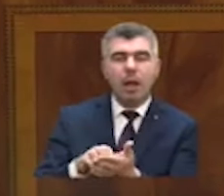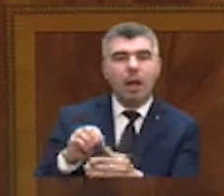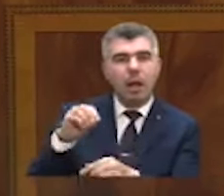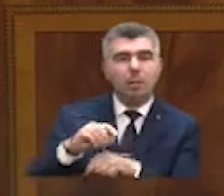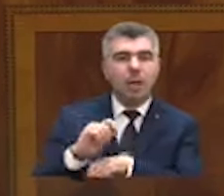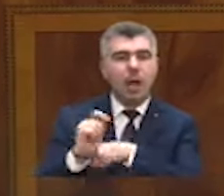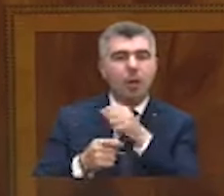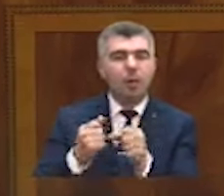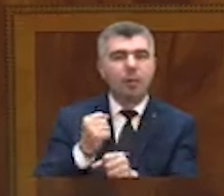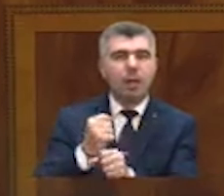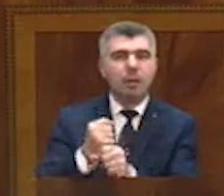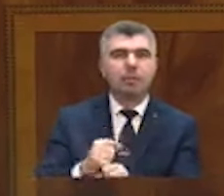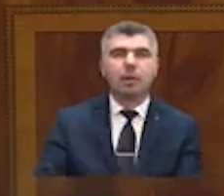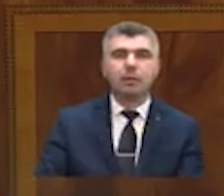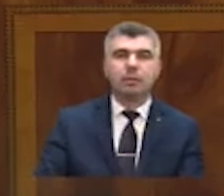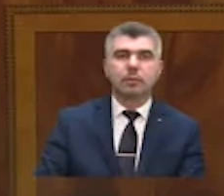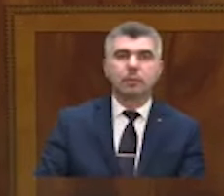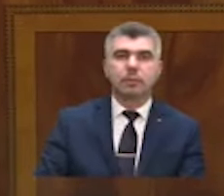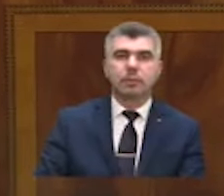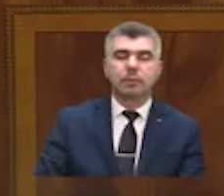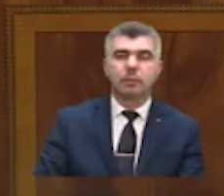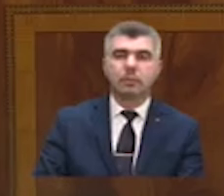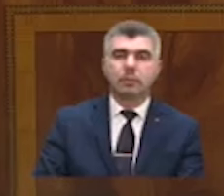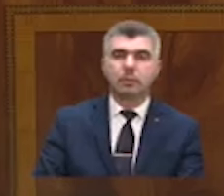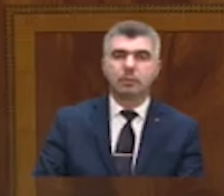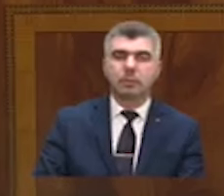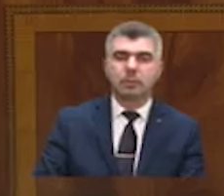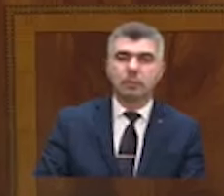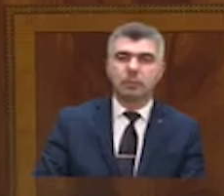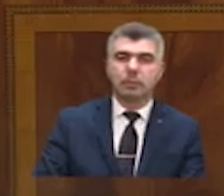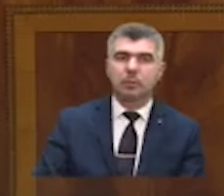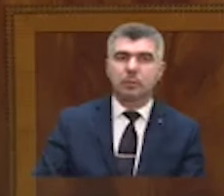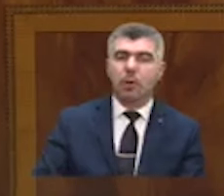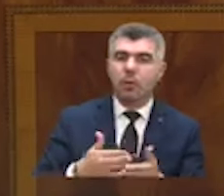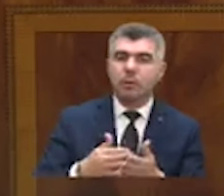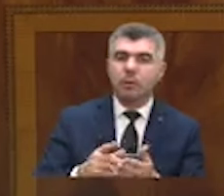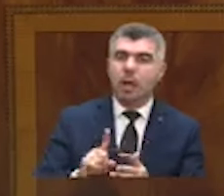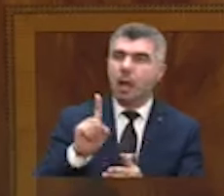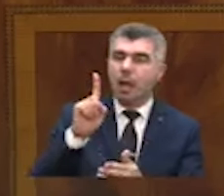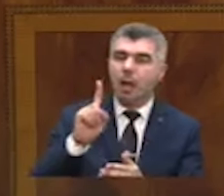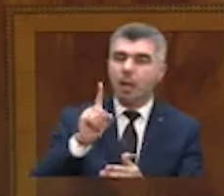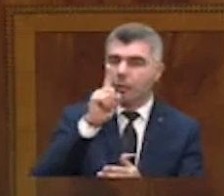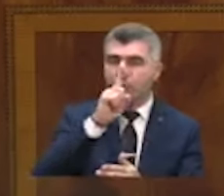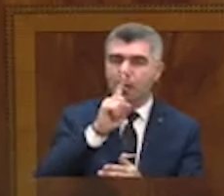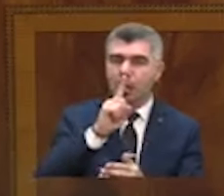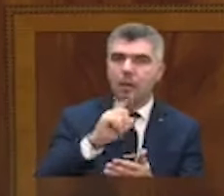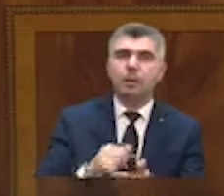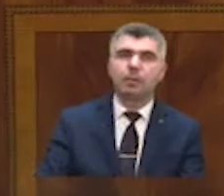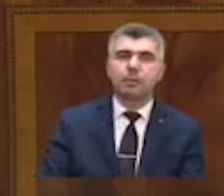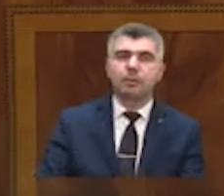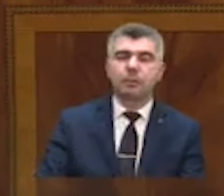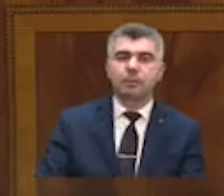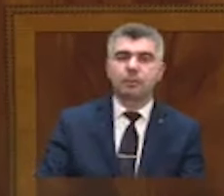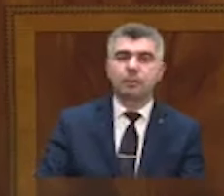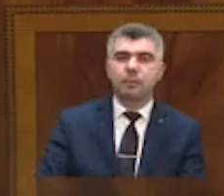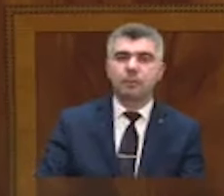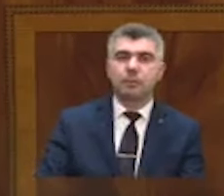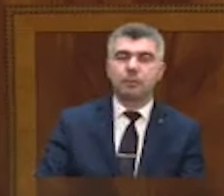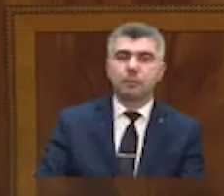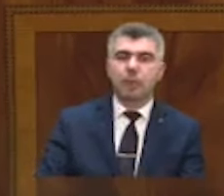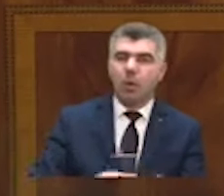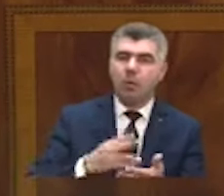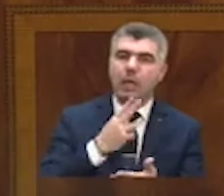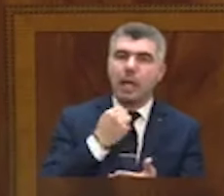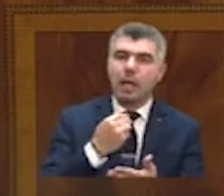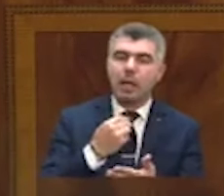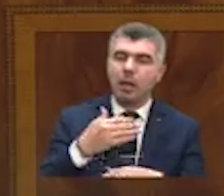وغدي تشتغل كل عام كلشي بيد الله وان شاء الله نتمناو على الله يعني يكون